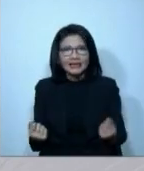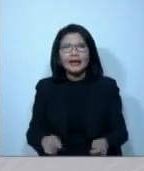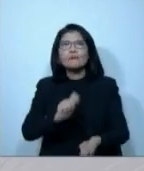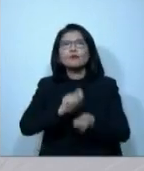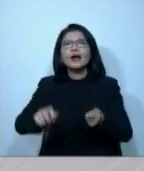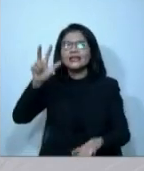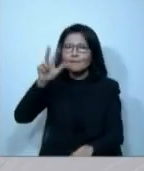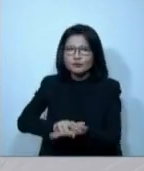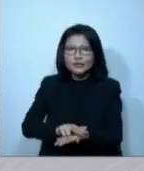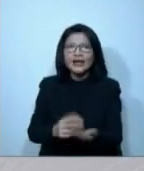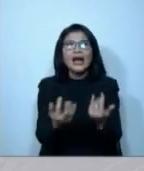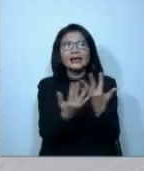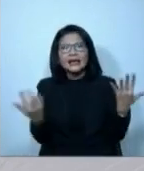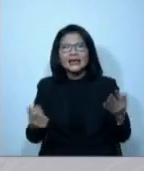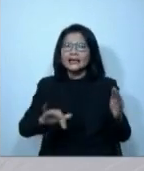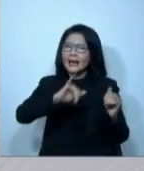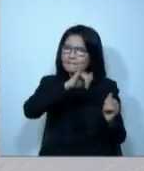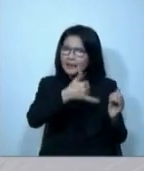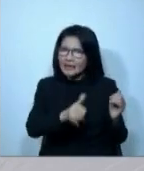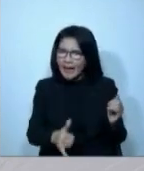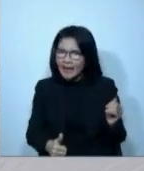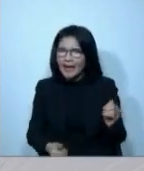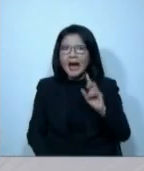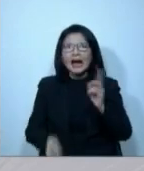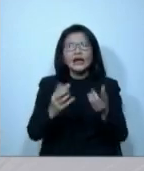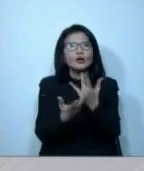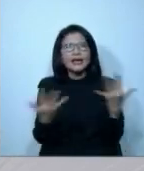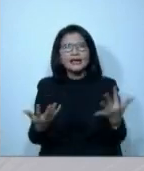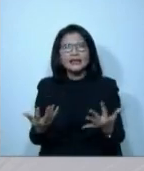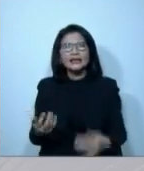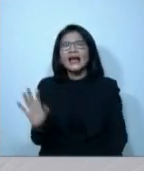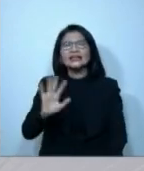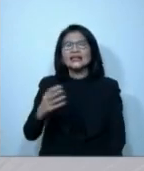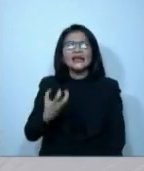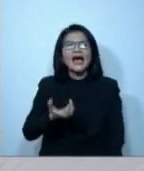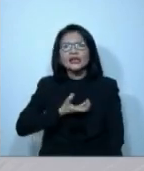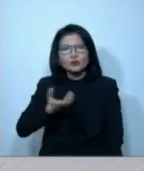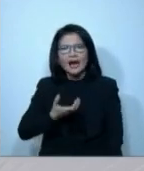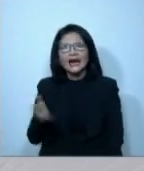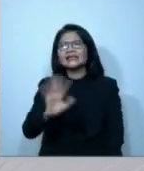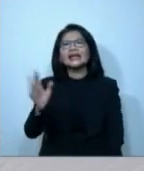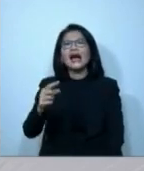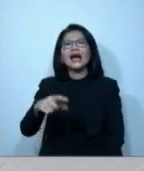putuskan, rakyat yang menilai. Kalau rakyat tidak suka Prabowo dan Gibran, nggak usah